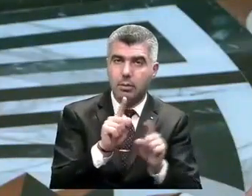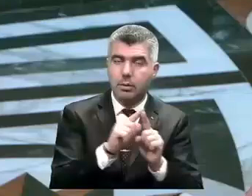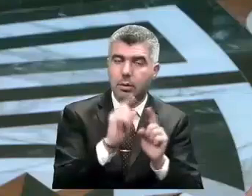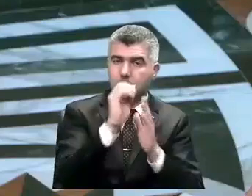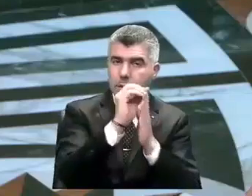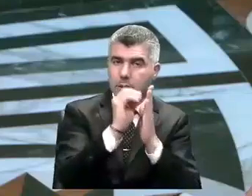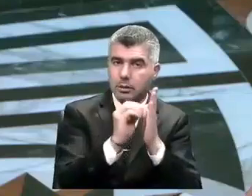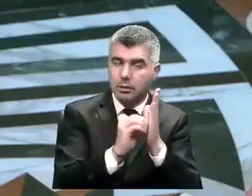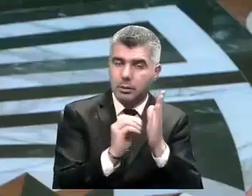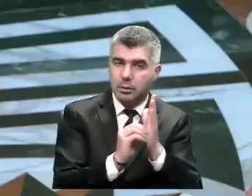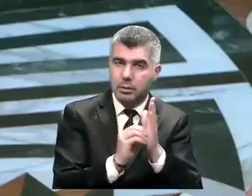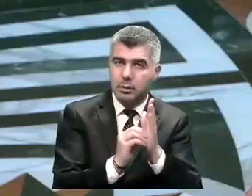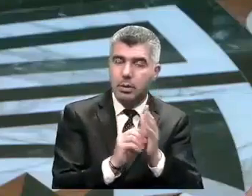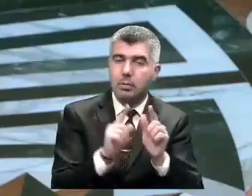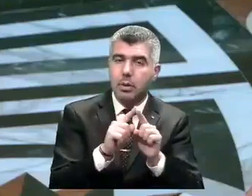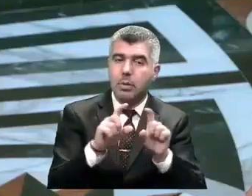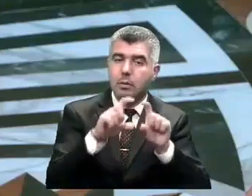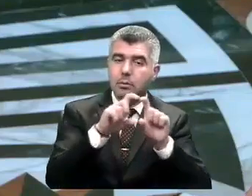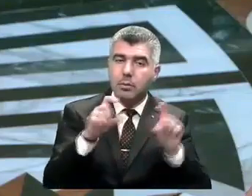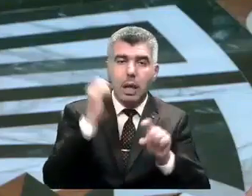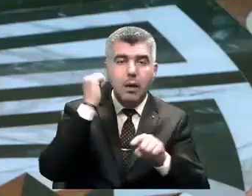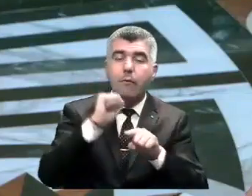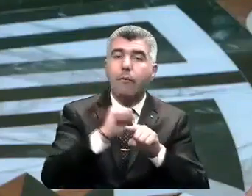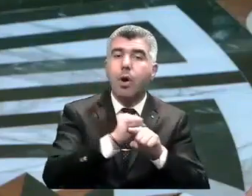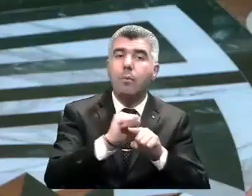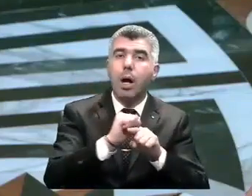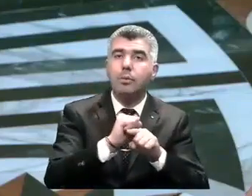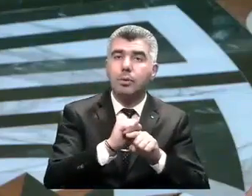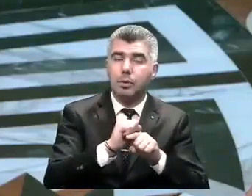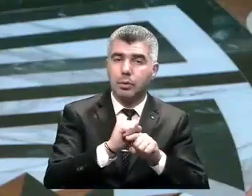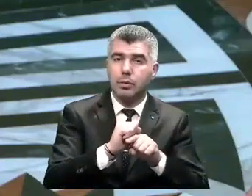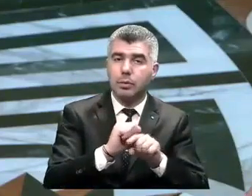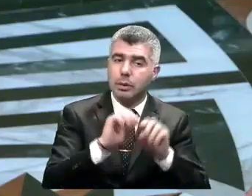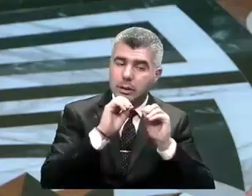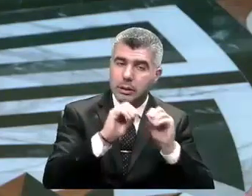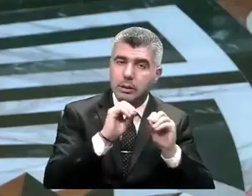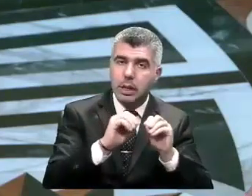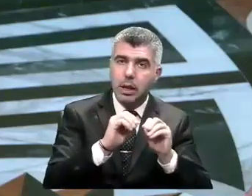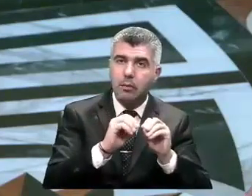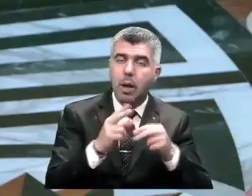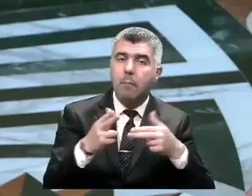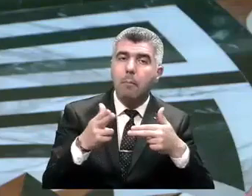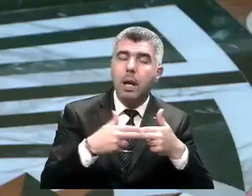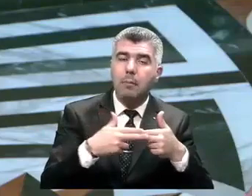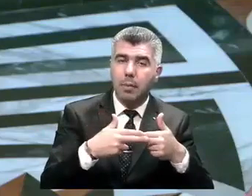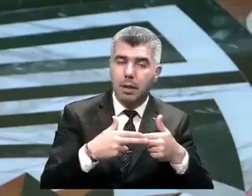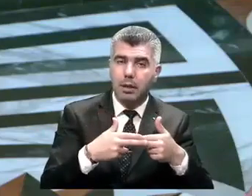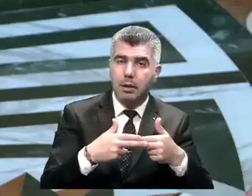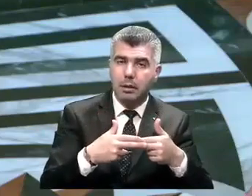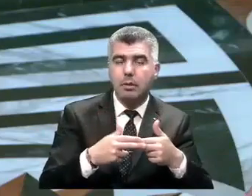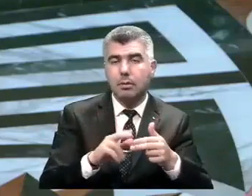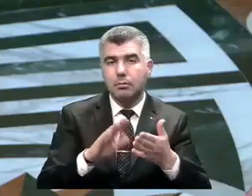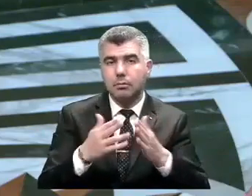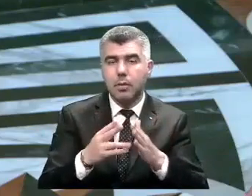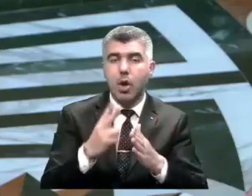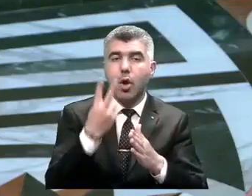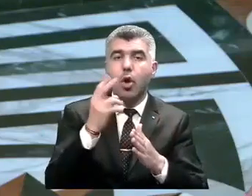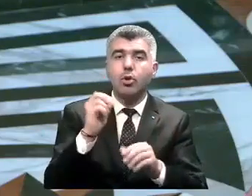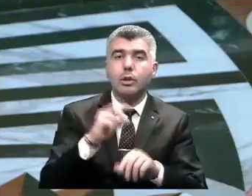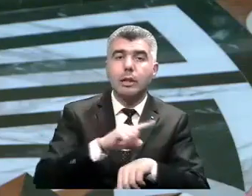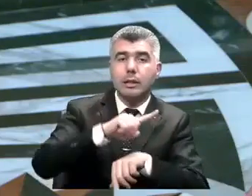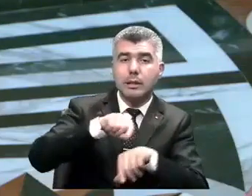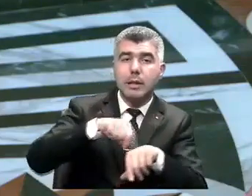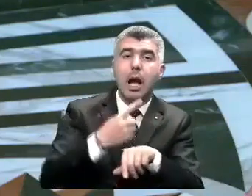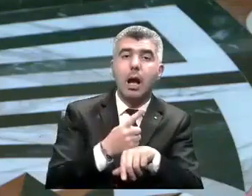جددنا الاسئله، راه عملنا منصه للتكوين، والناس اللي تيبغيو يدوزوا البيرمي اللي تيدوزوا 20 ساعه في المنصه